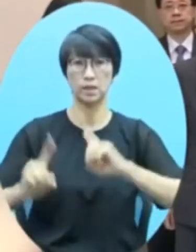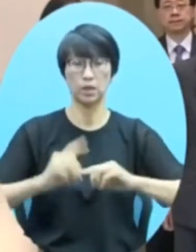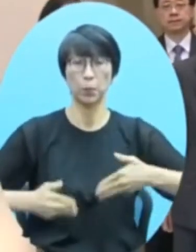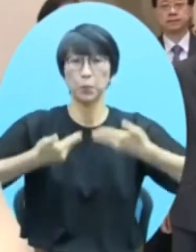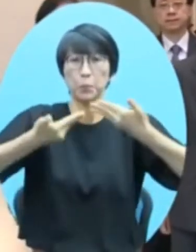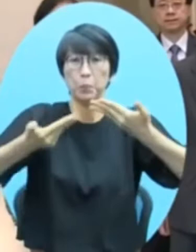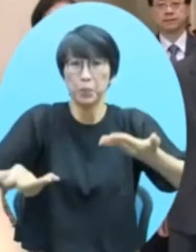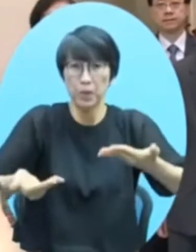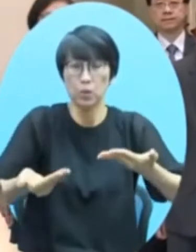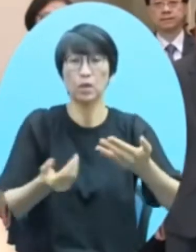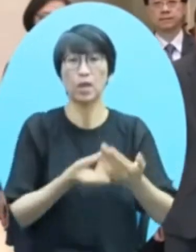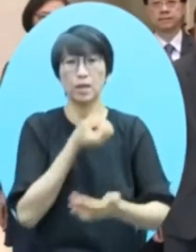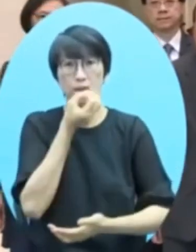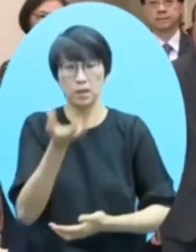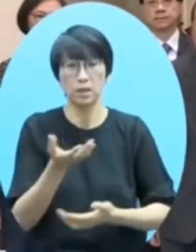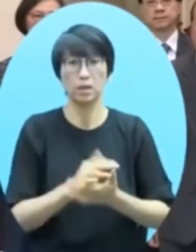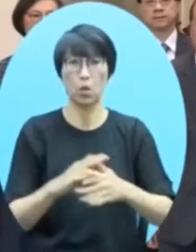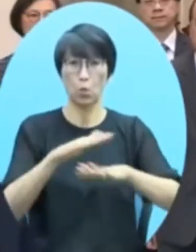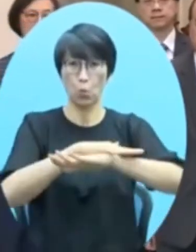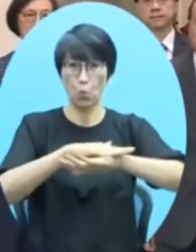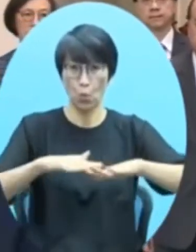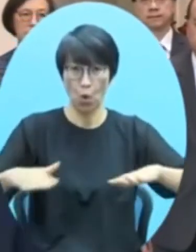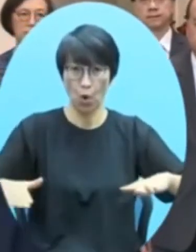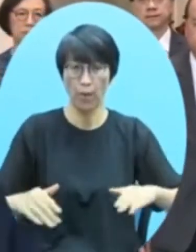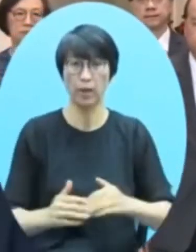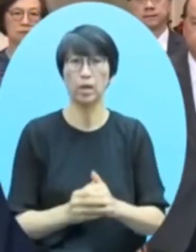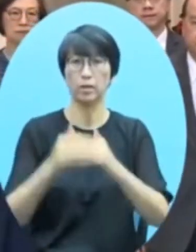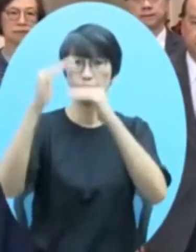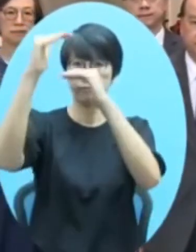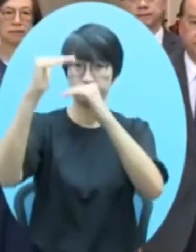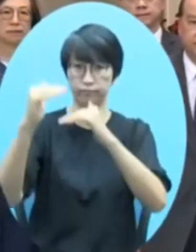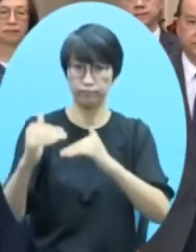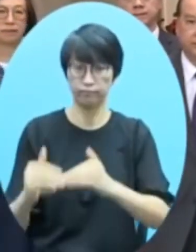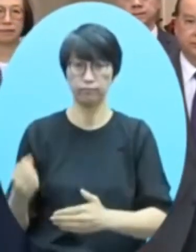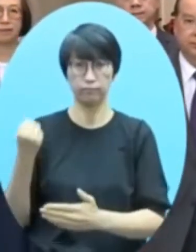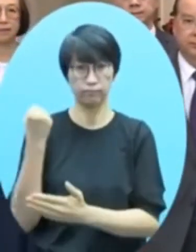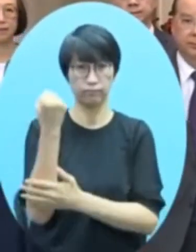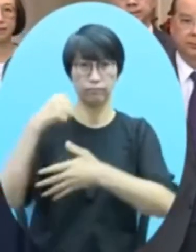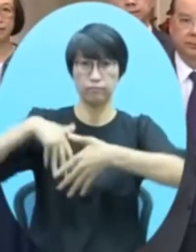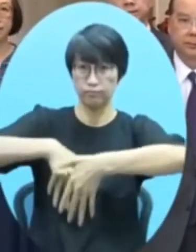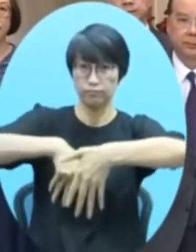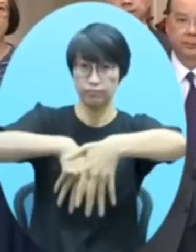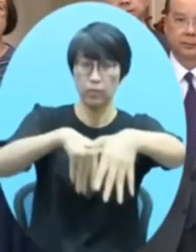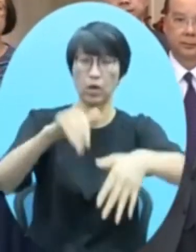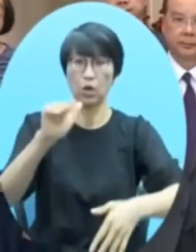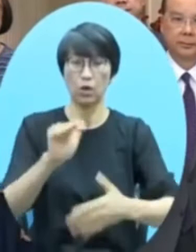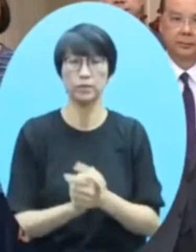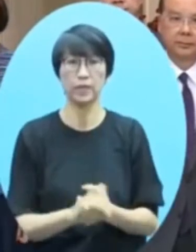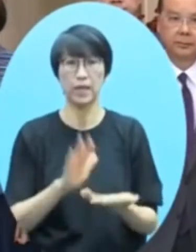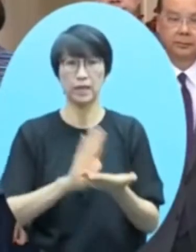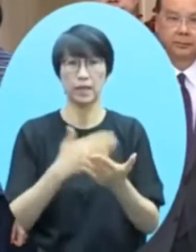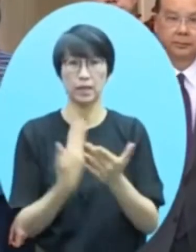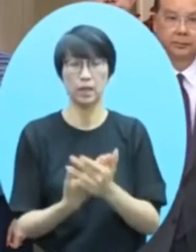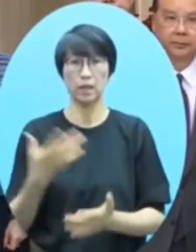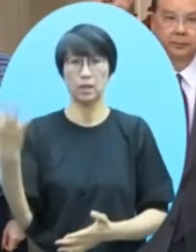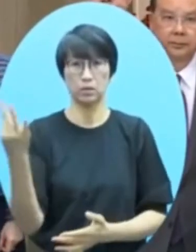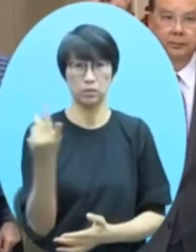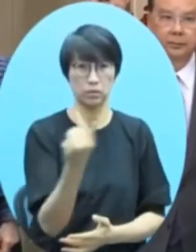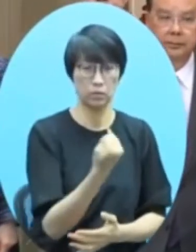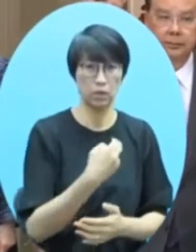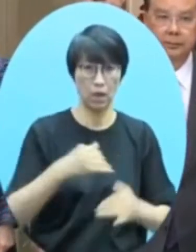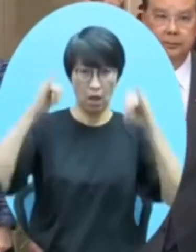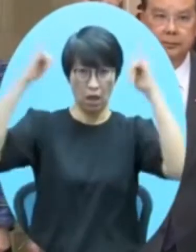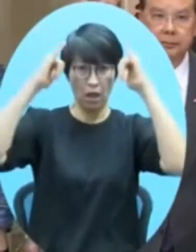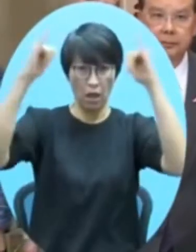意見，可以和平有秩序地遊行，但是一連串的極端暴力